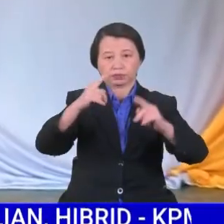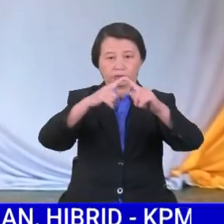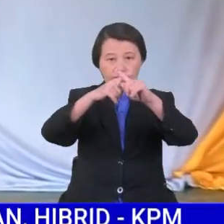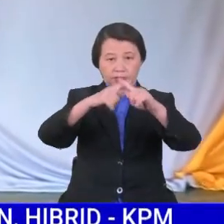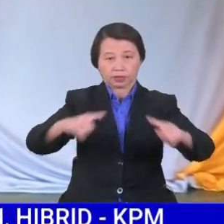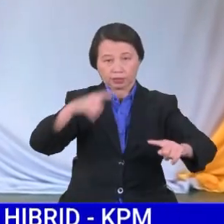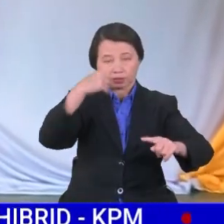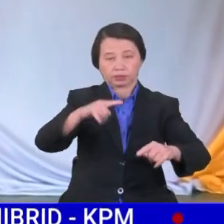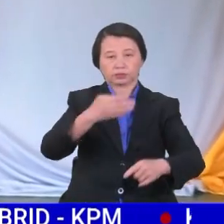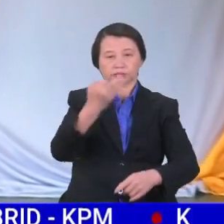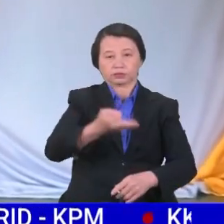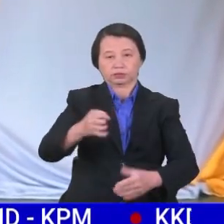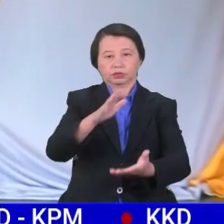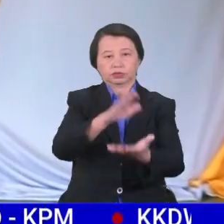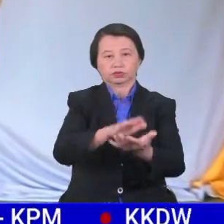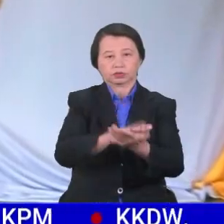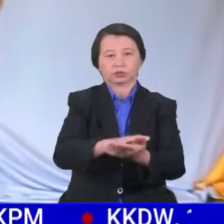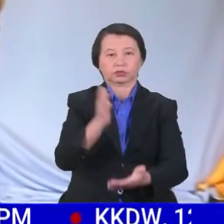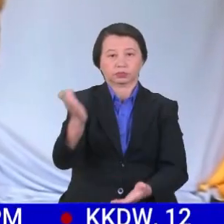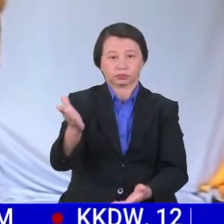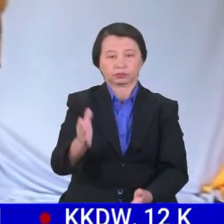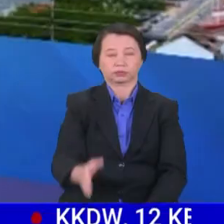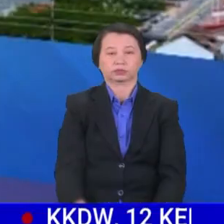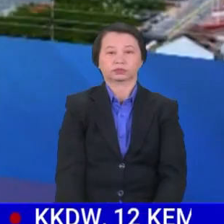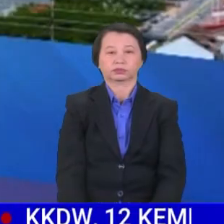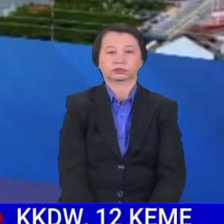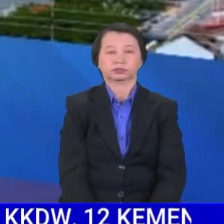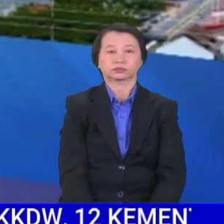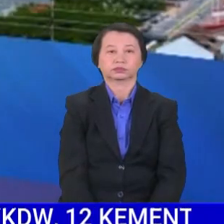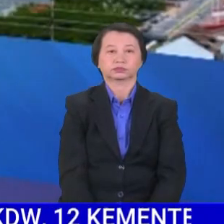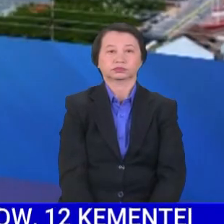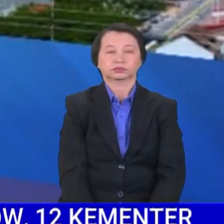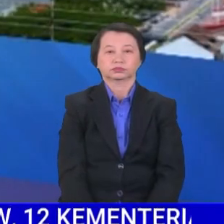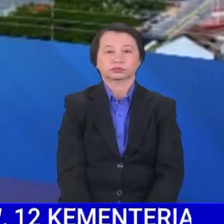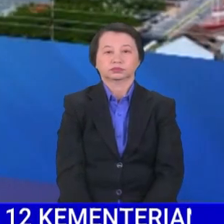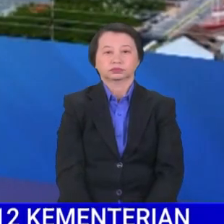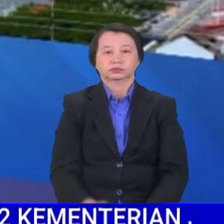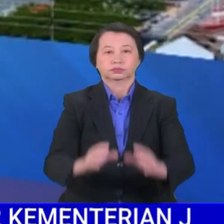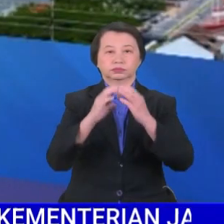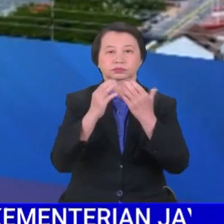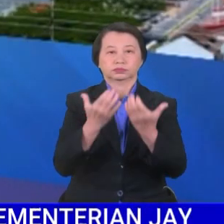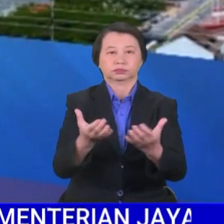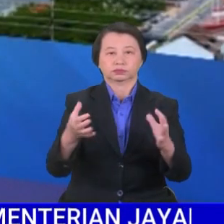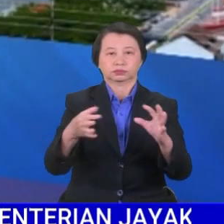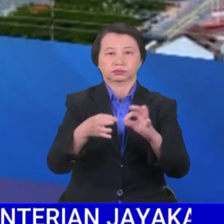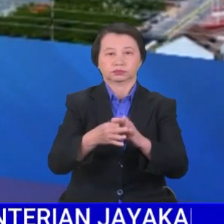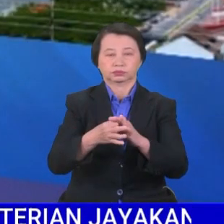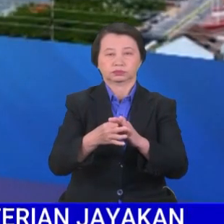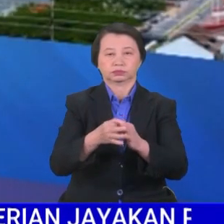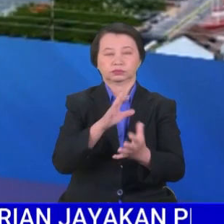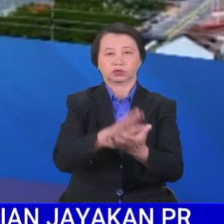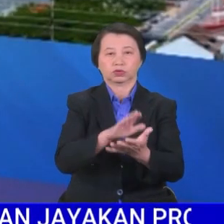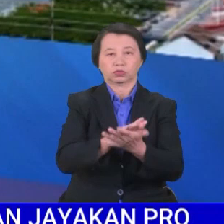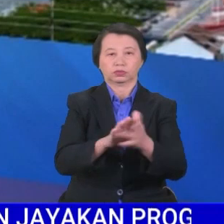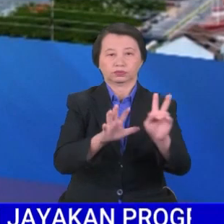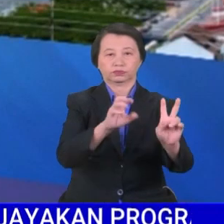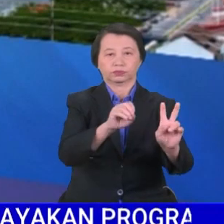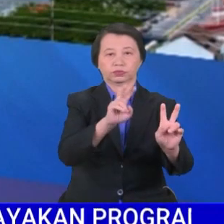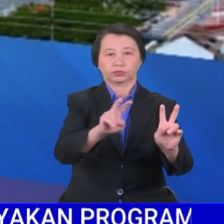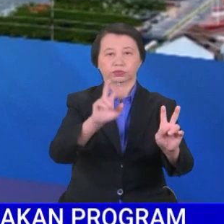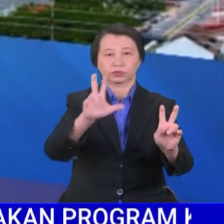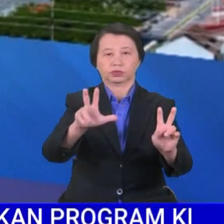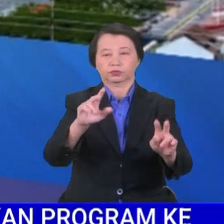dewan untuk kemudahan sekolah tersebut kelas bercantum bagi sesi bersekolahan